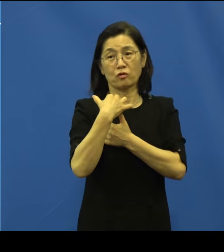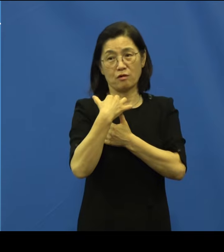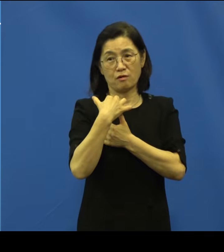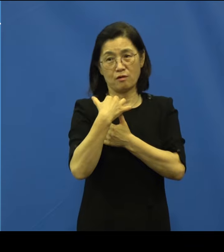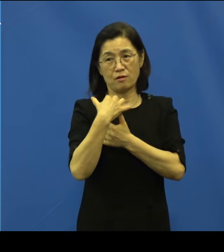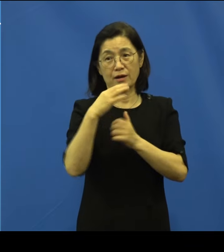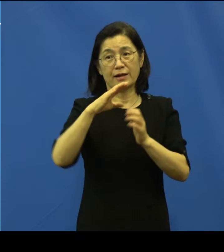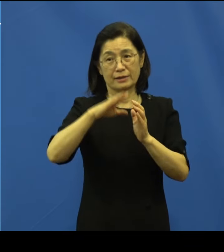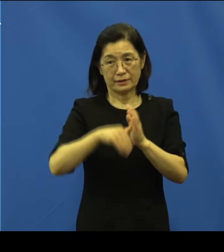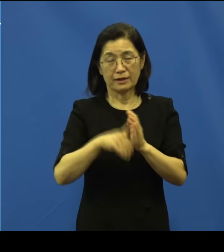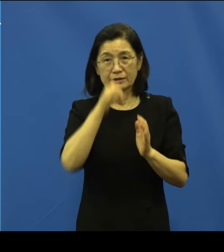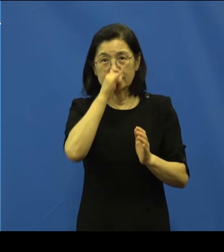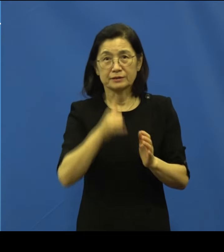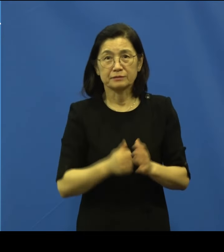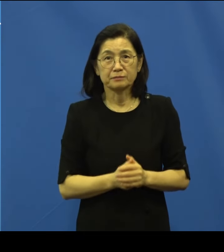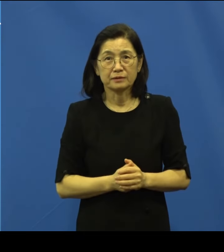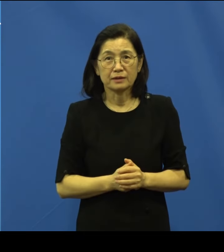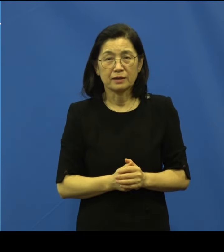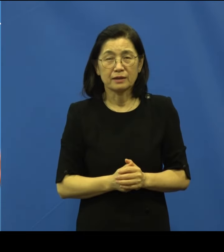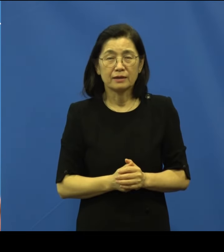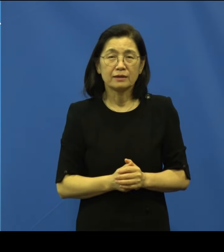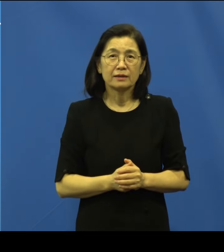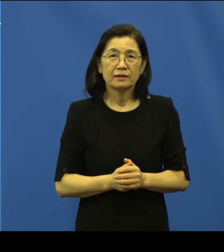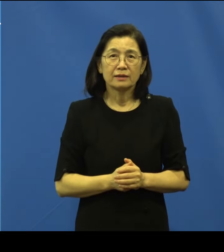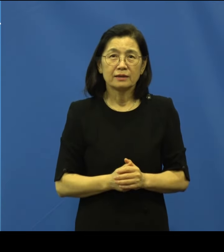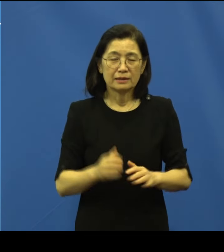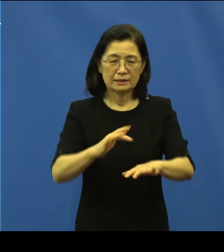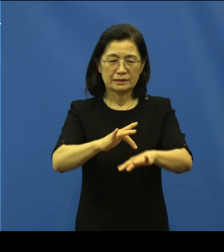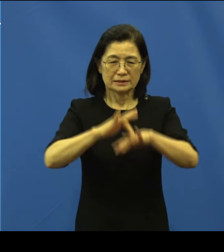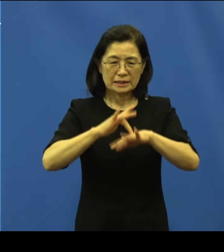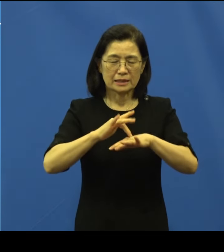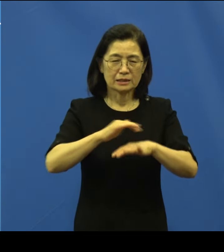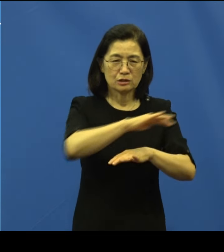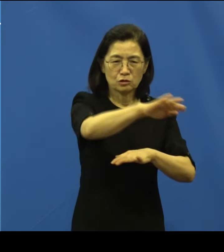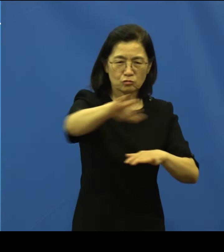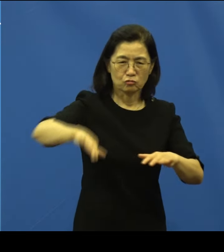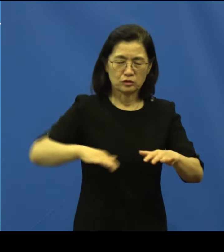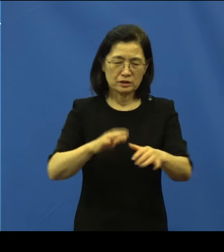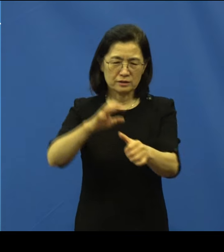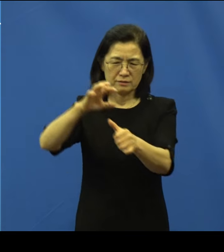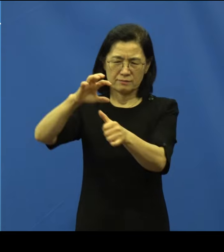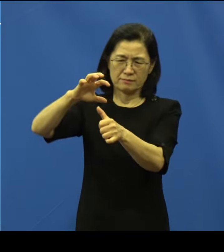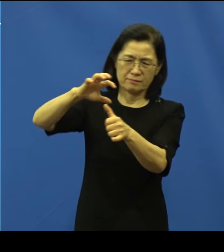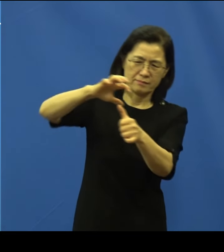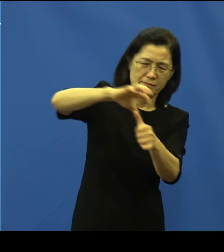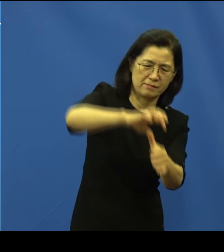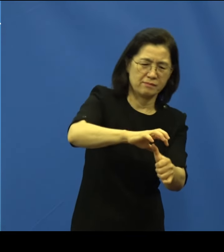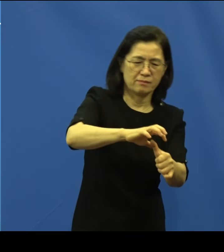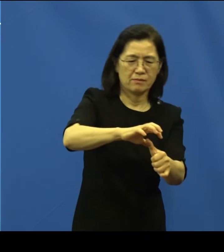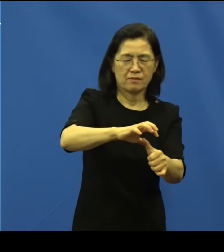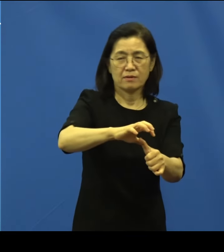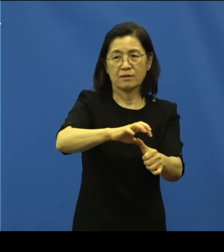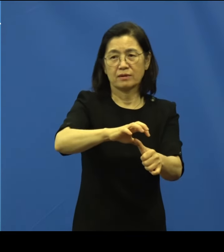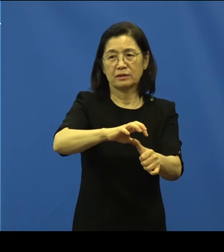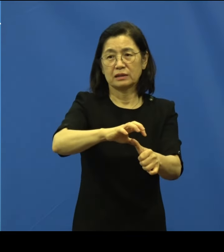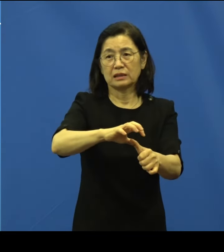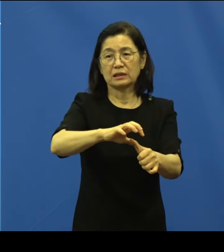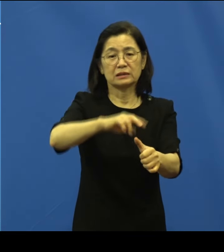합니다. 그래서 때때로 사단이 우리를 둘러싸고 있을 때가 있어요. 이런 상황에 놓여 있으면 두려움에